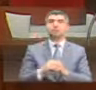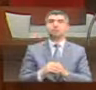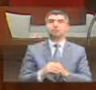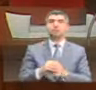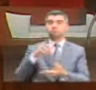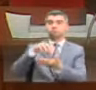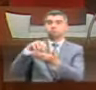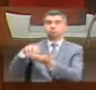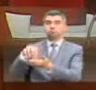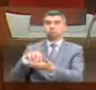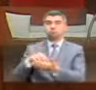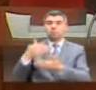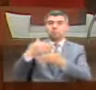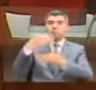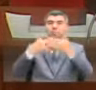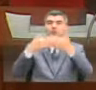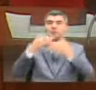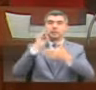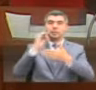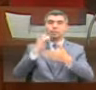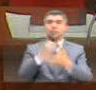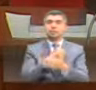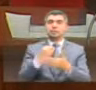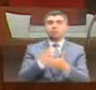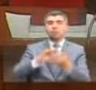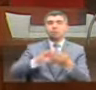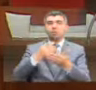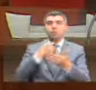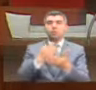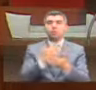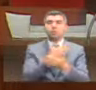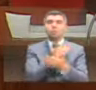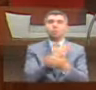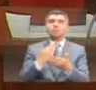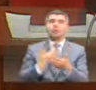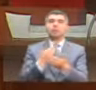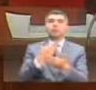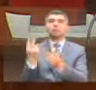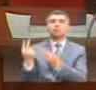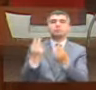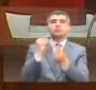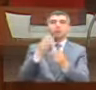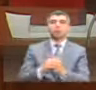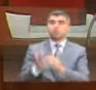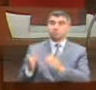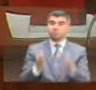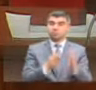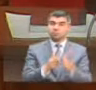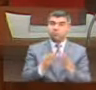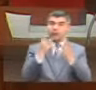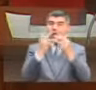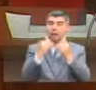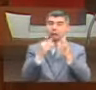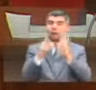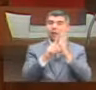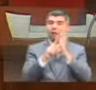بالمراكز الاستشفائية الجامعية، أحيل للمجلس المستشارين في إطار قراءة ثانية. مشروع قانون رقم 5115